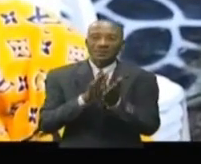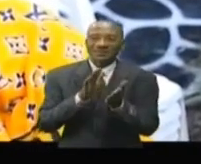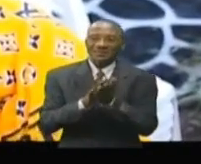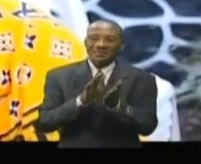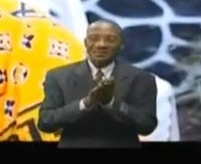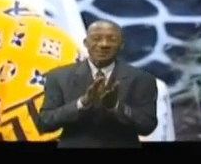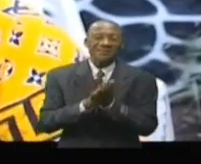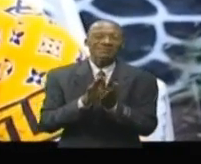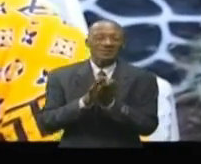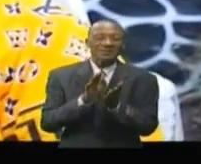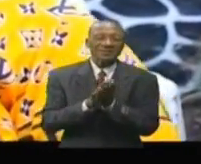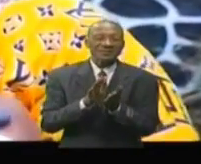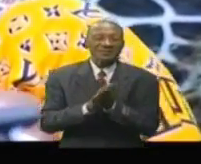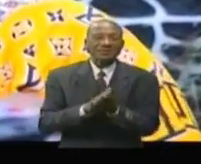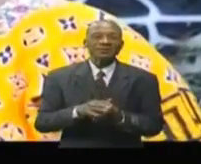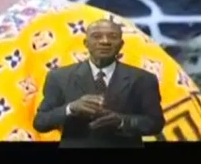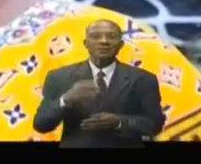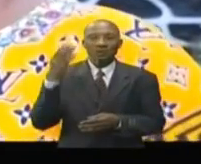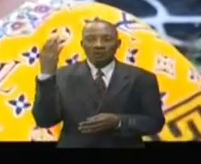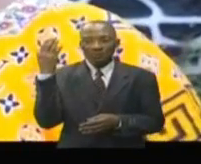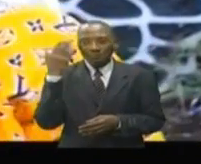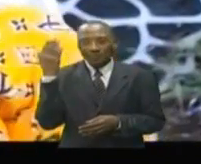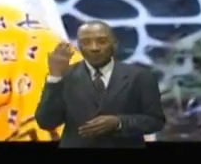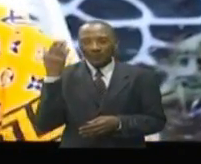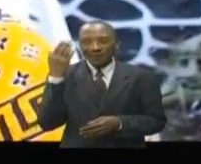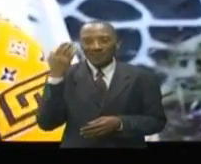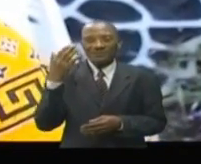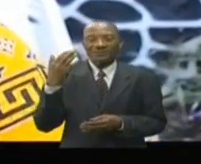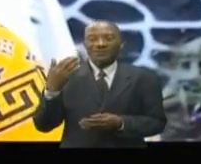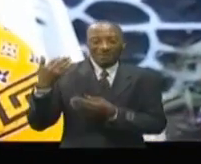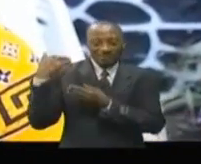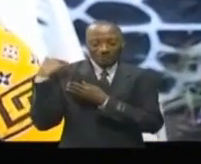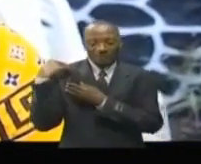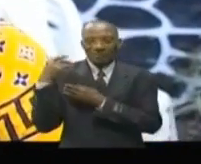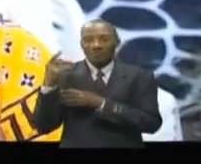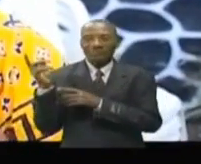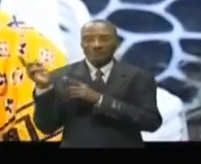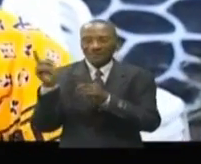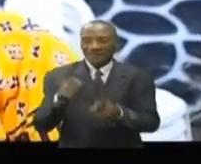qu'on entendait, mais aujourd'hui, nous en avons la preuve.